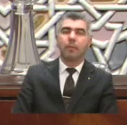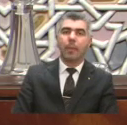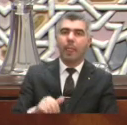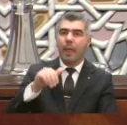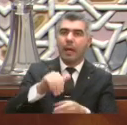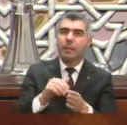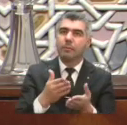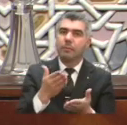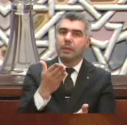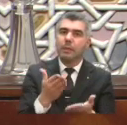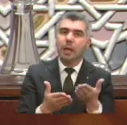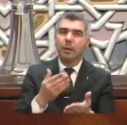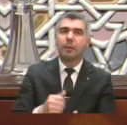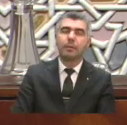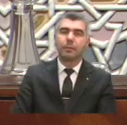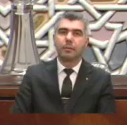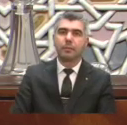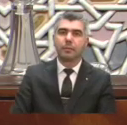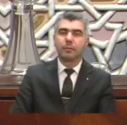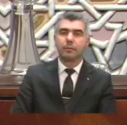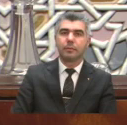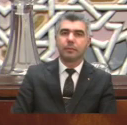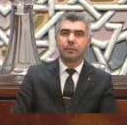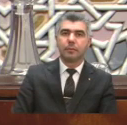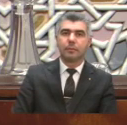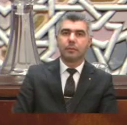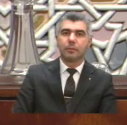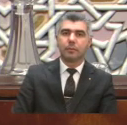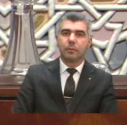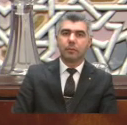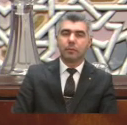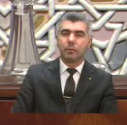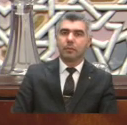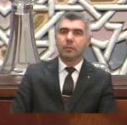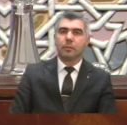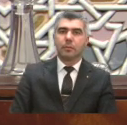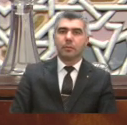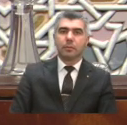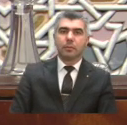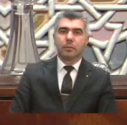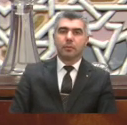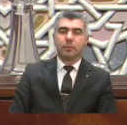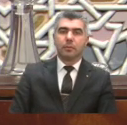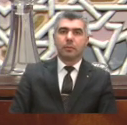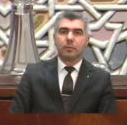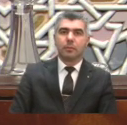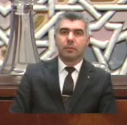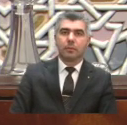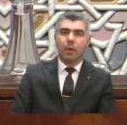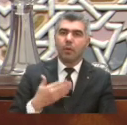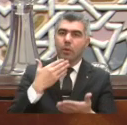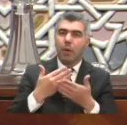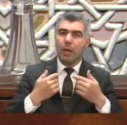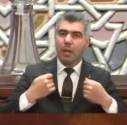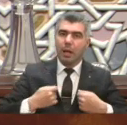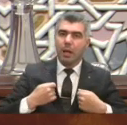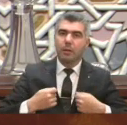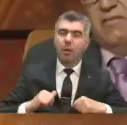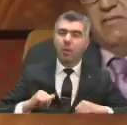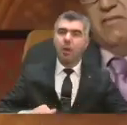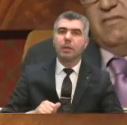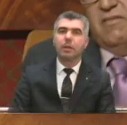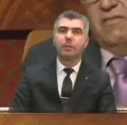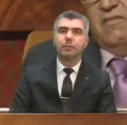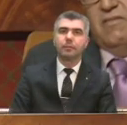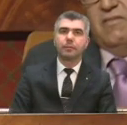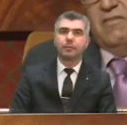الاستقلالي للوحده والتعادل لكم الكلمه سيد النائب المحترم شكرا سيد الرئيس السيده الوزيره